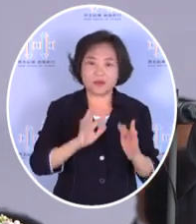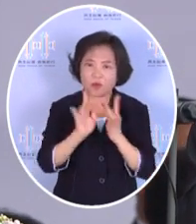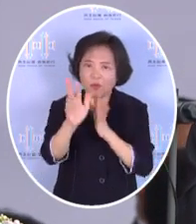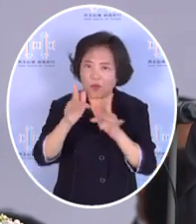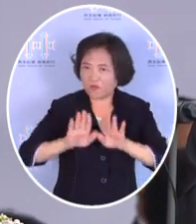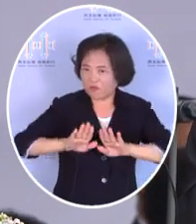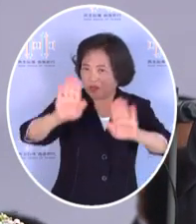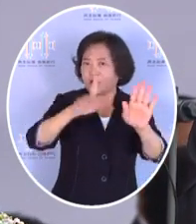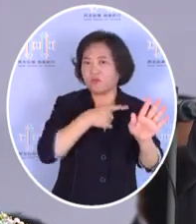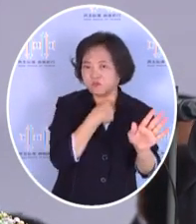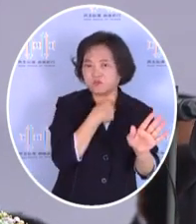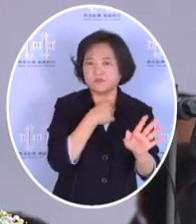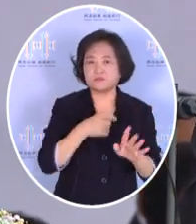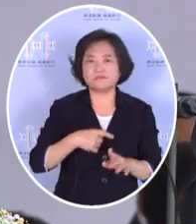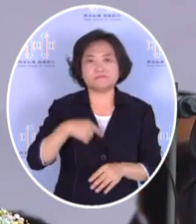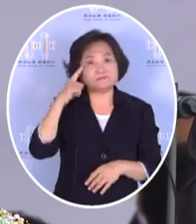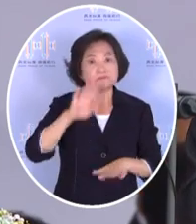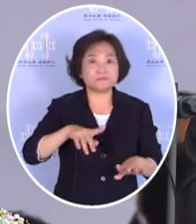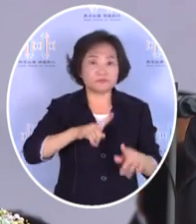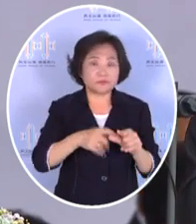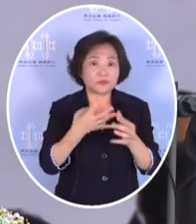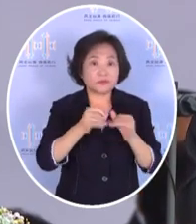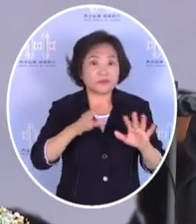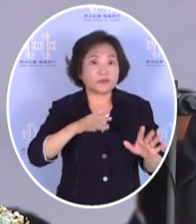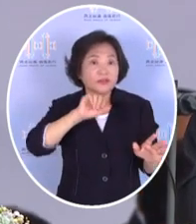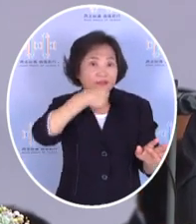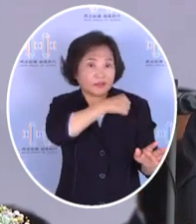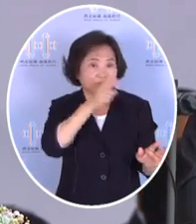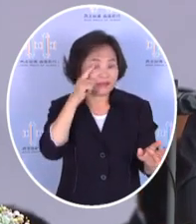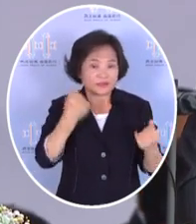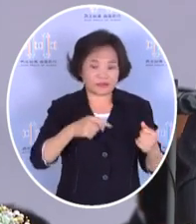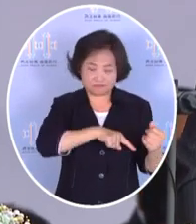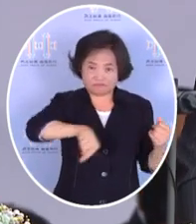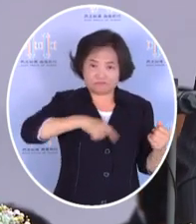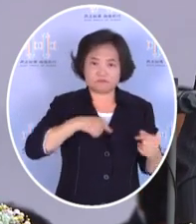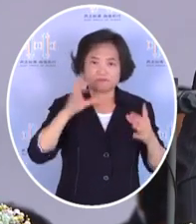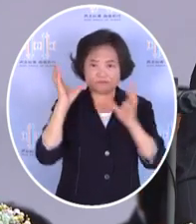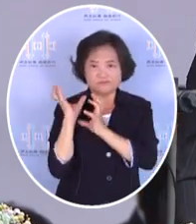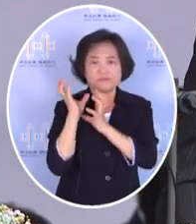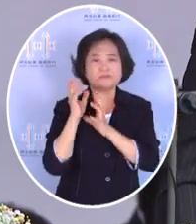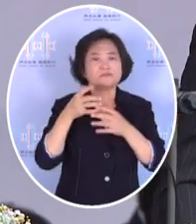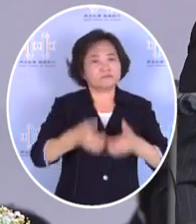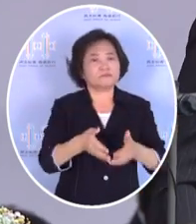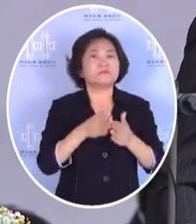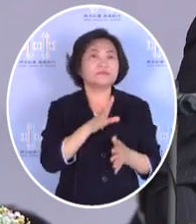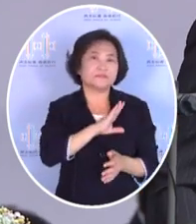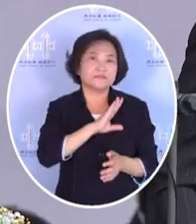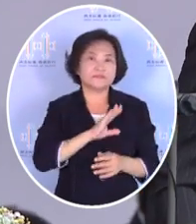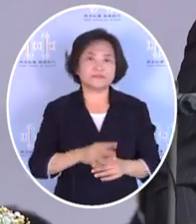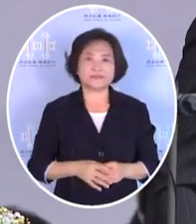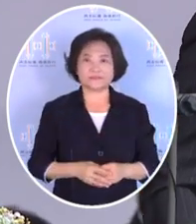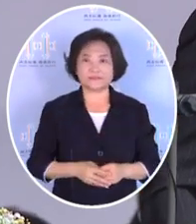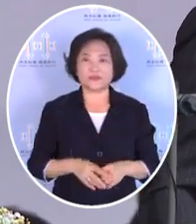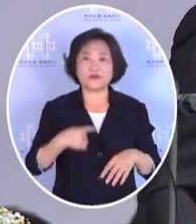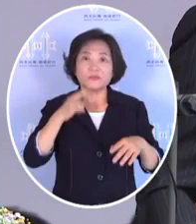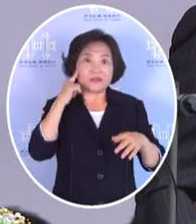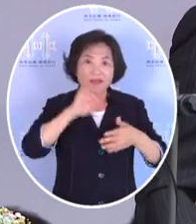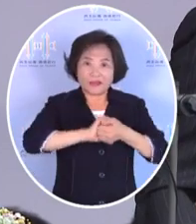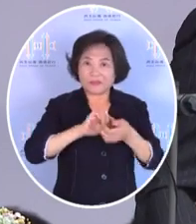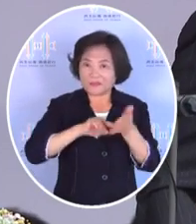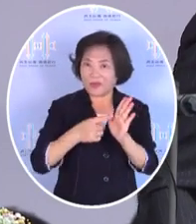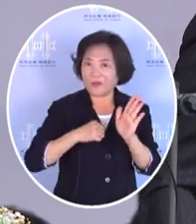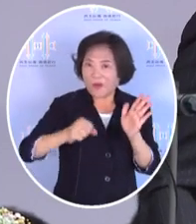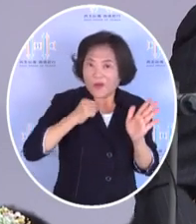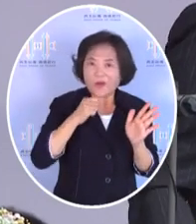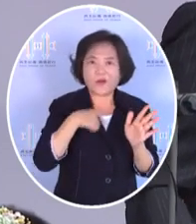展，这就是中华民国台湾在区域中最重要的价值。我们要做良善的力量